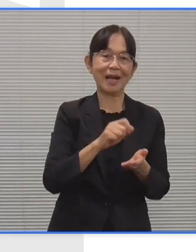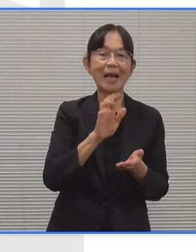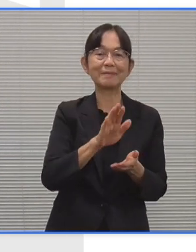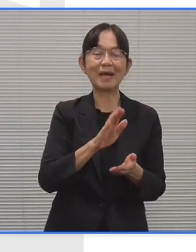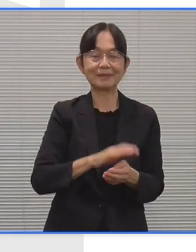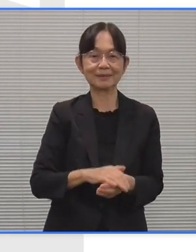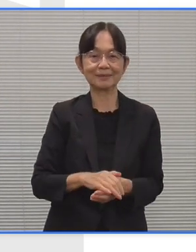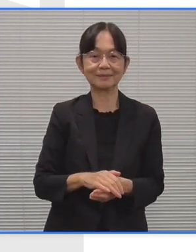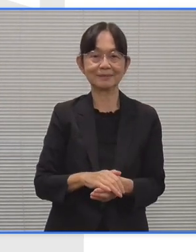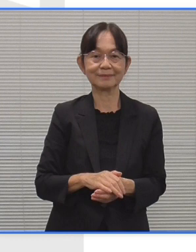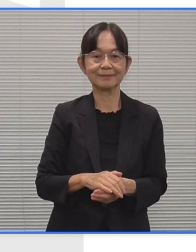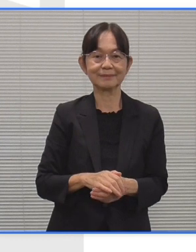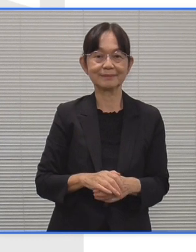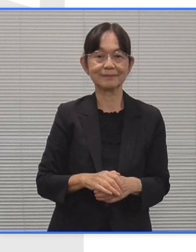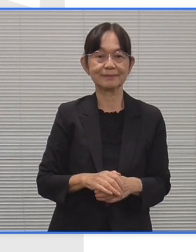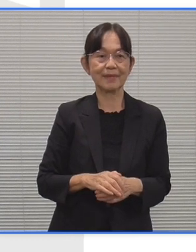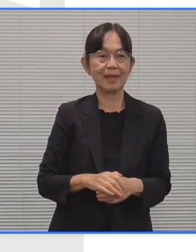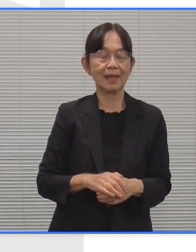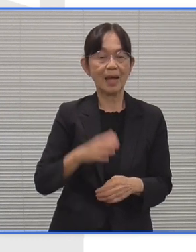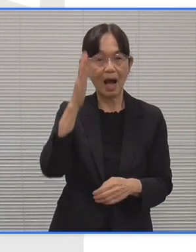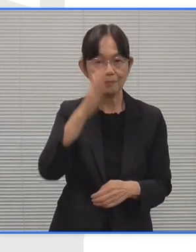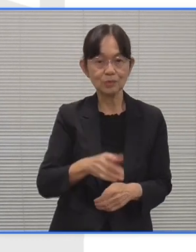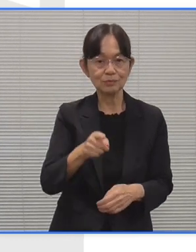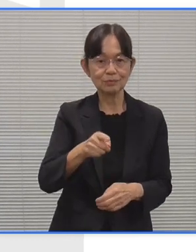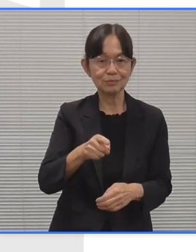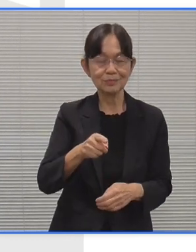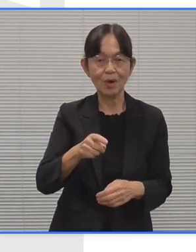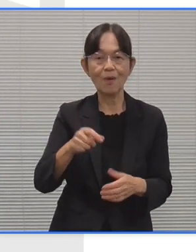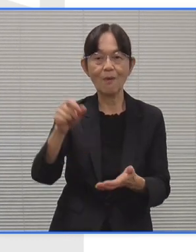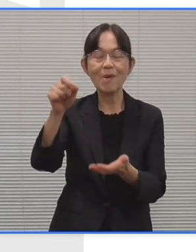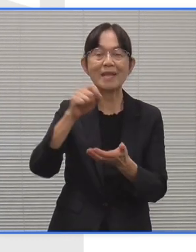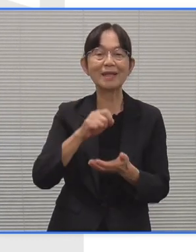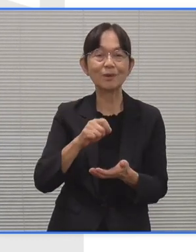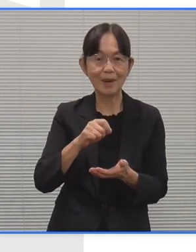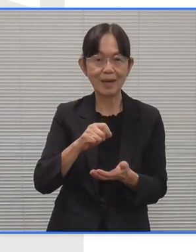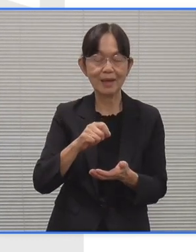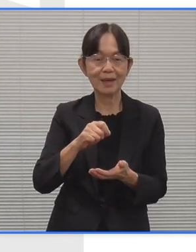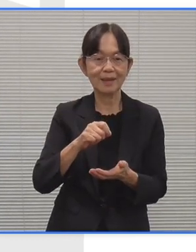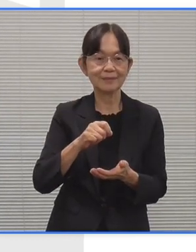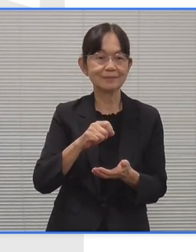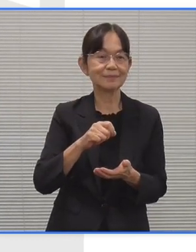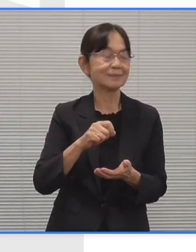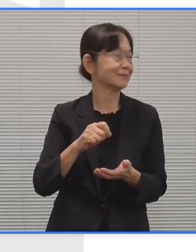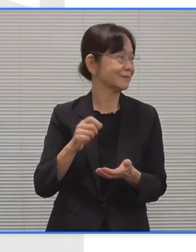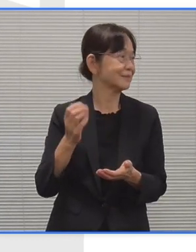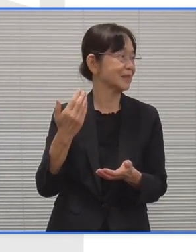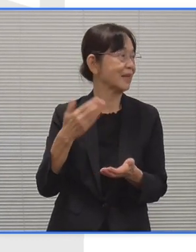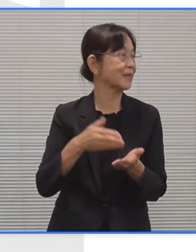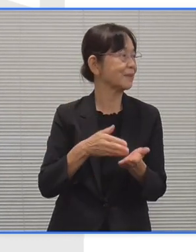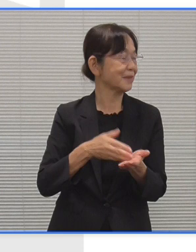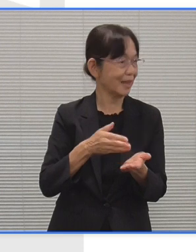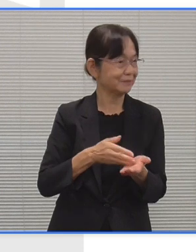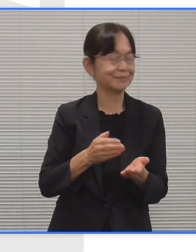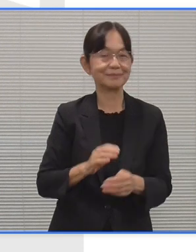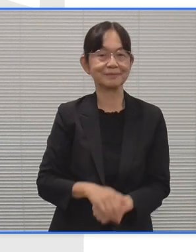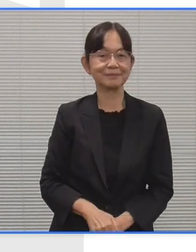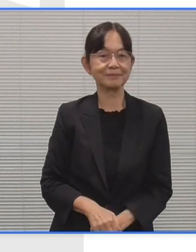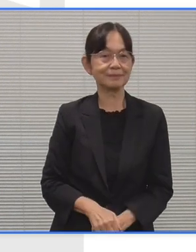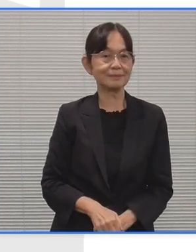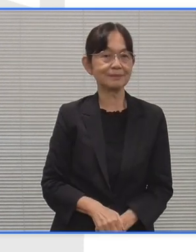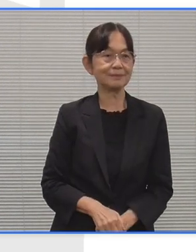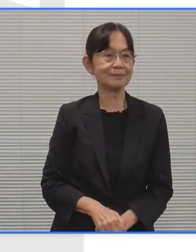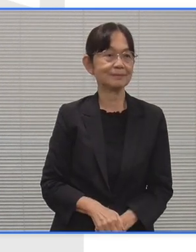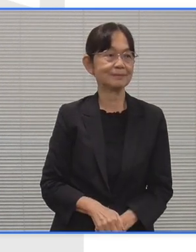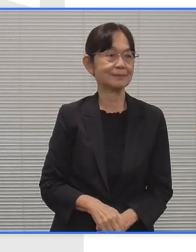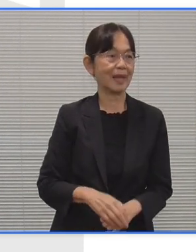ます。半分行ったところのプレゼントはですね、このさっき言ったミユッ